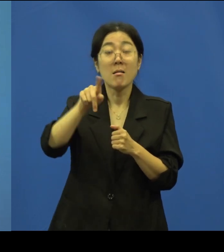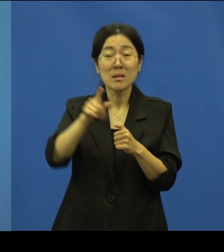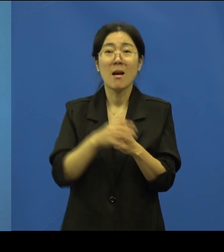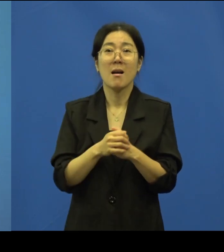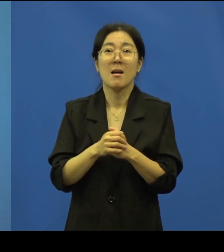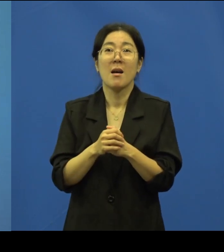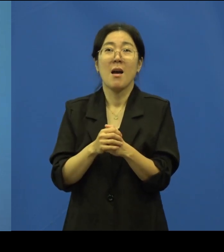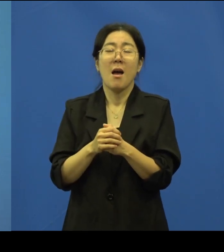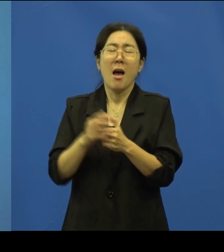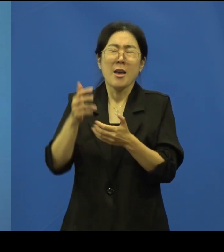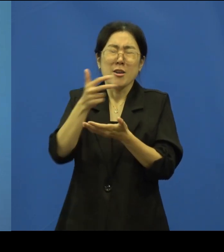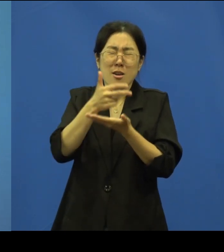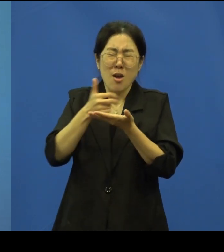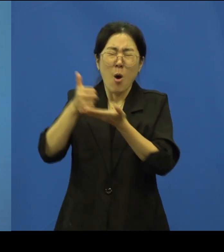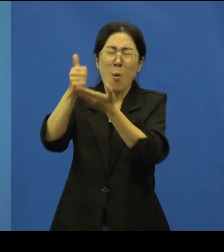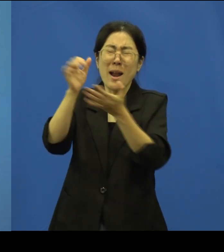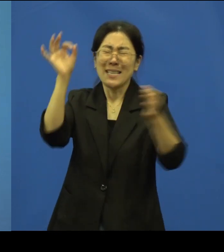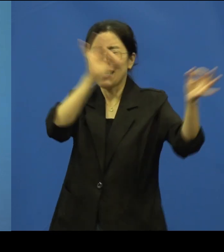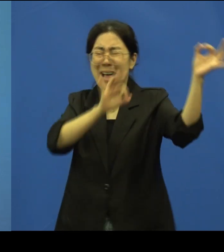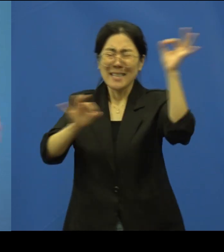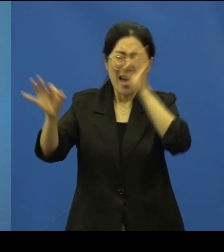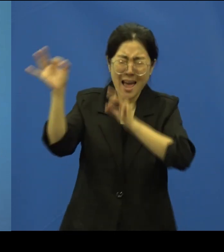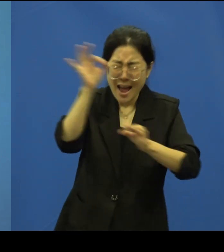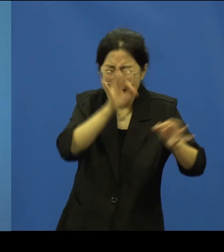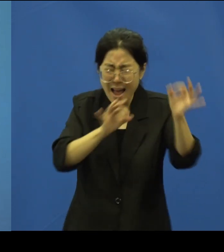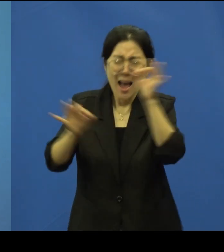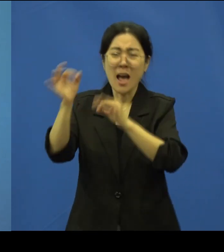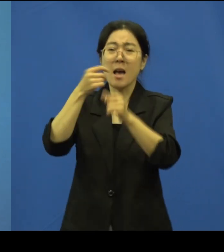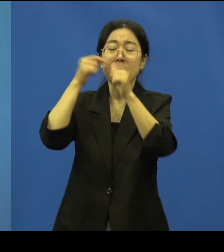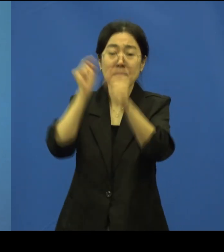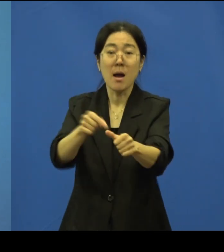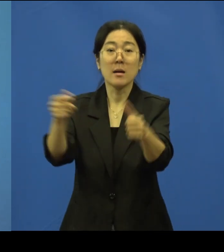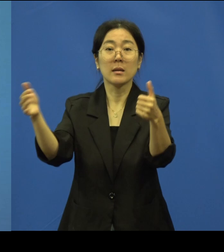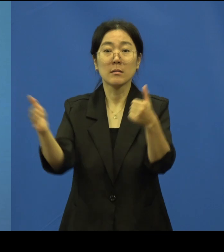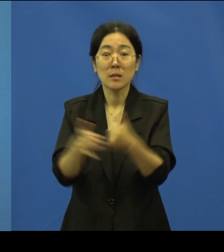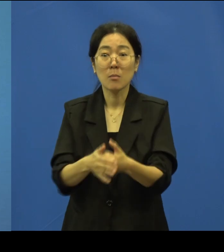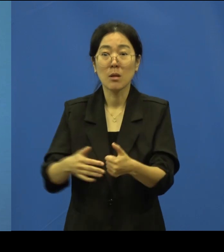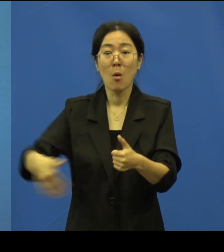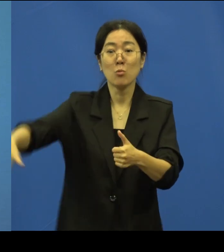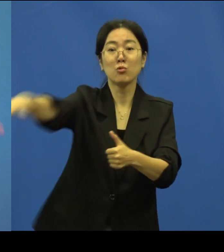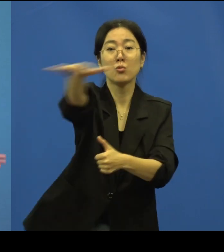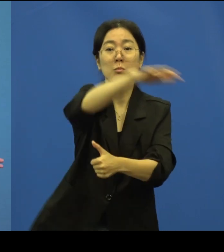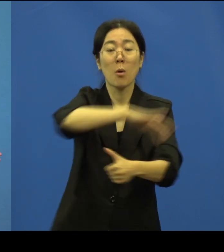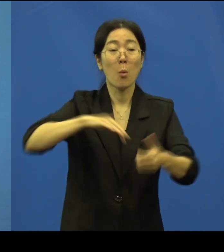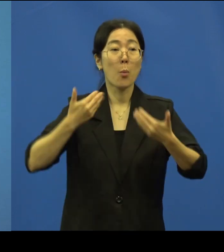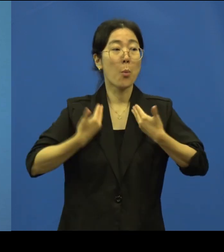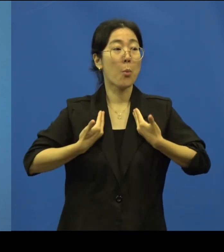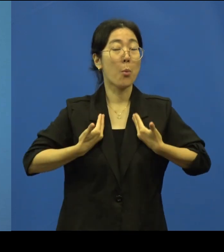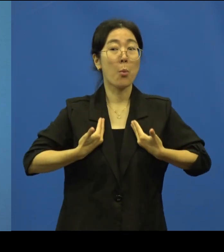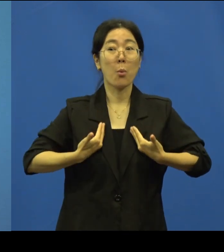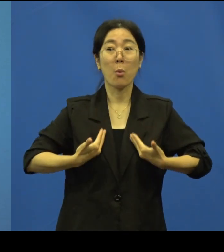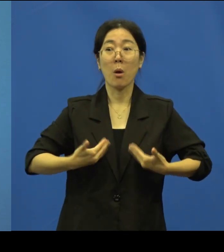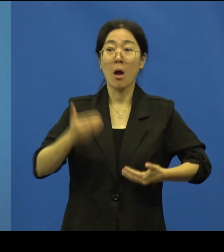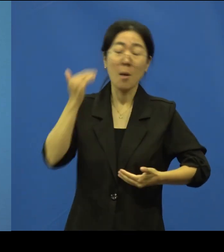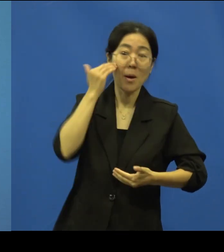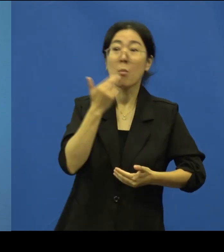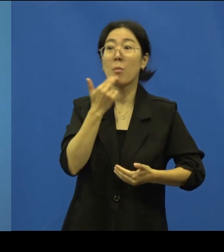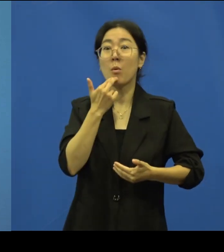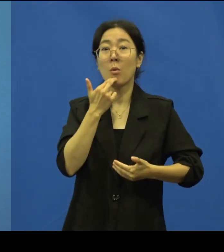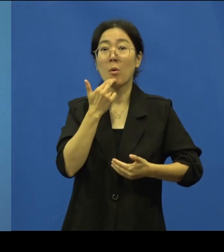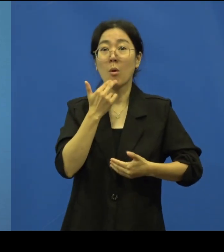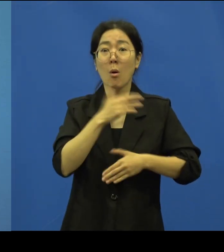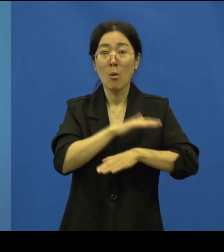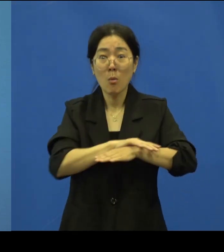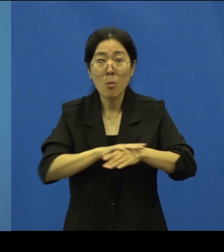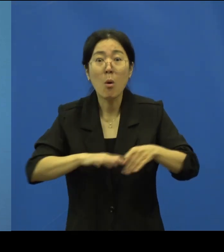백성으로 하여금 여호와를 찾게 했더니 하나님께서 10년 동안 아무런 전쟁도 없고 아무런 자연재해도 없고